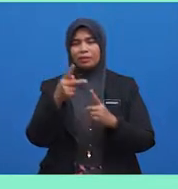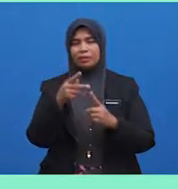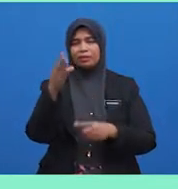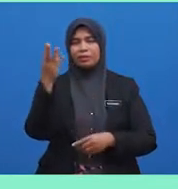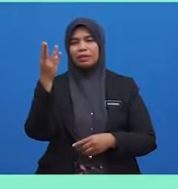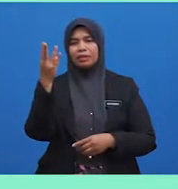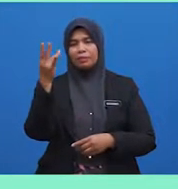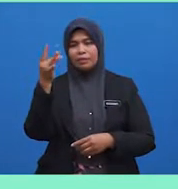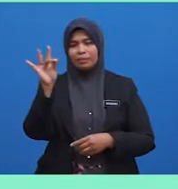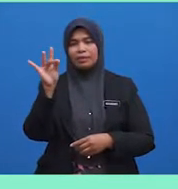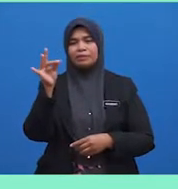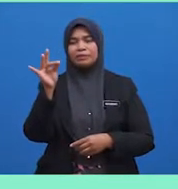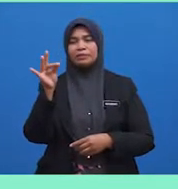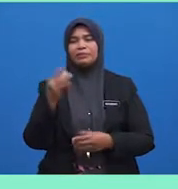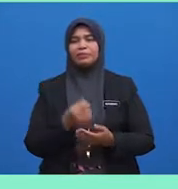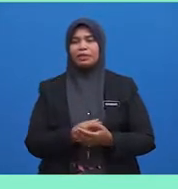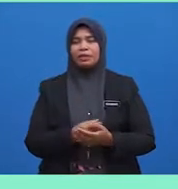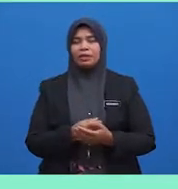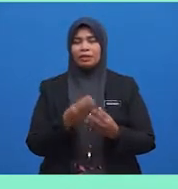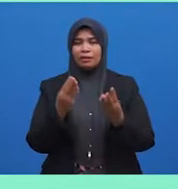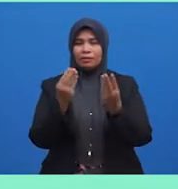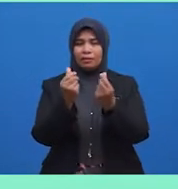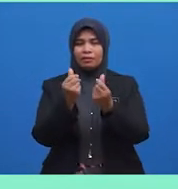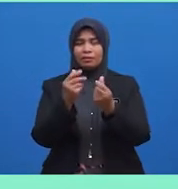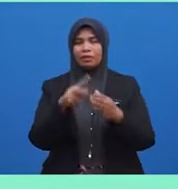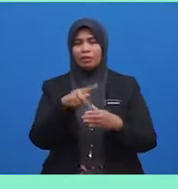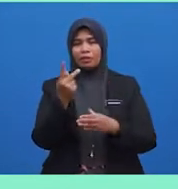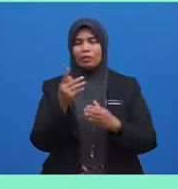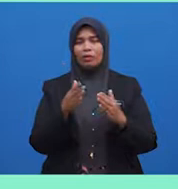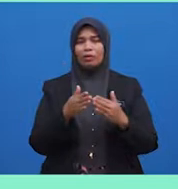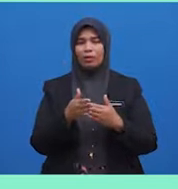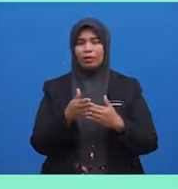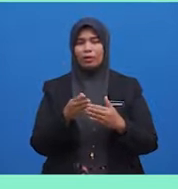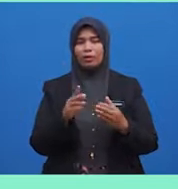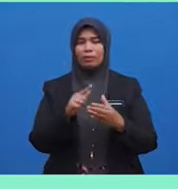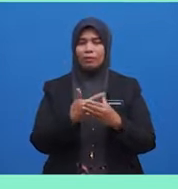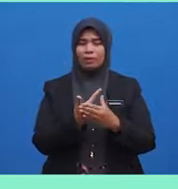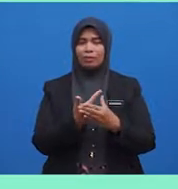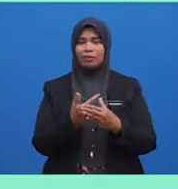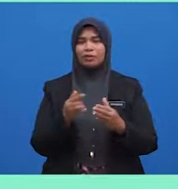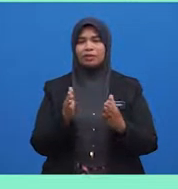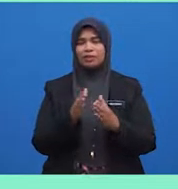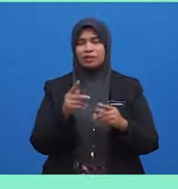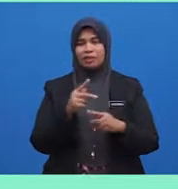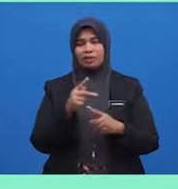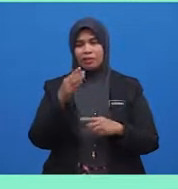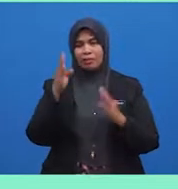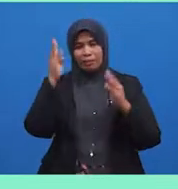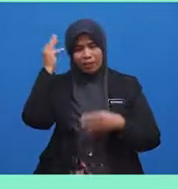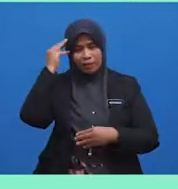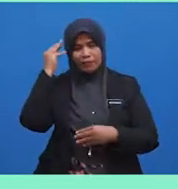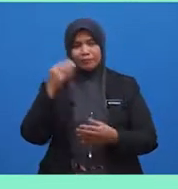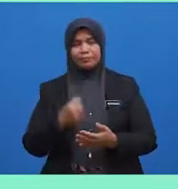biji timah dikeluarkan oleh pelombong-pelombong kecil Melayu di kawasan larut seperti Kerian, Kurau,